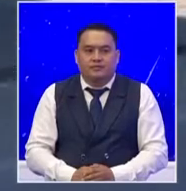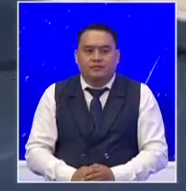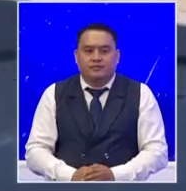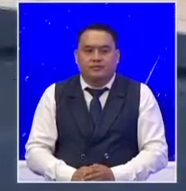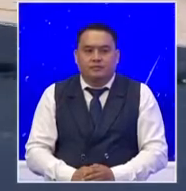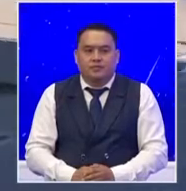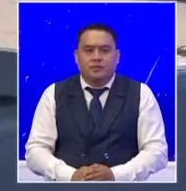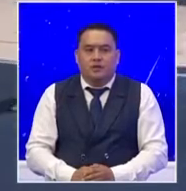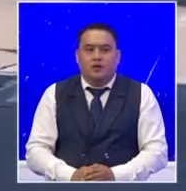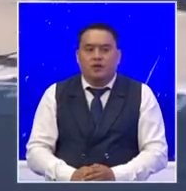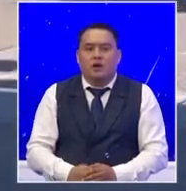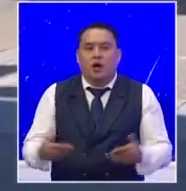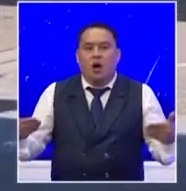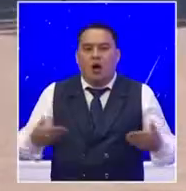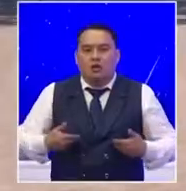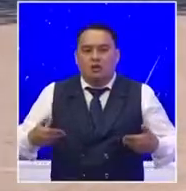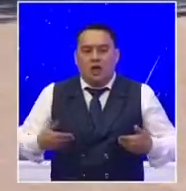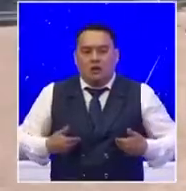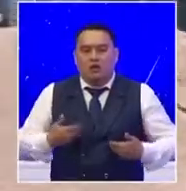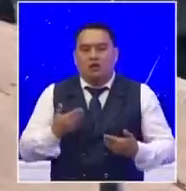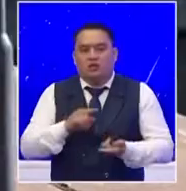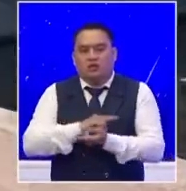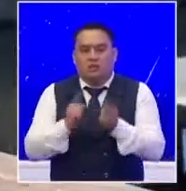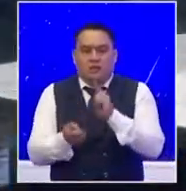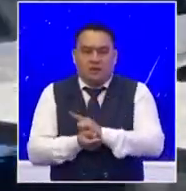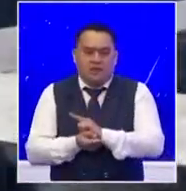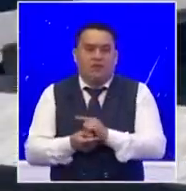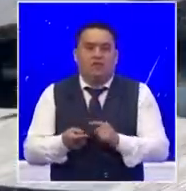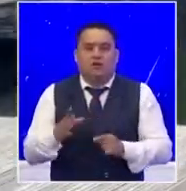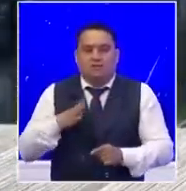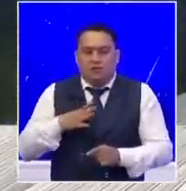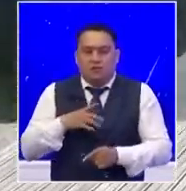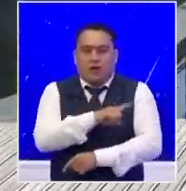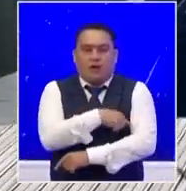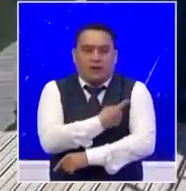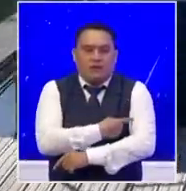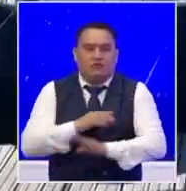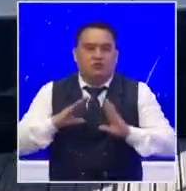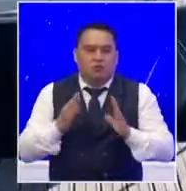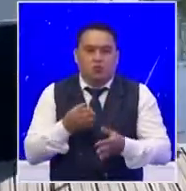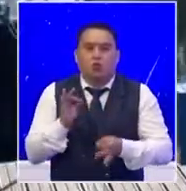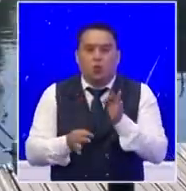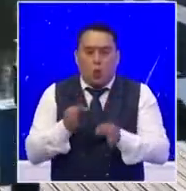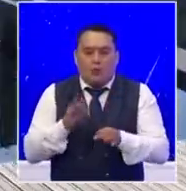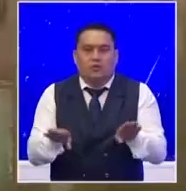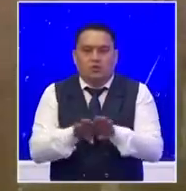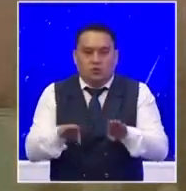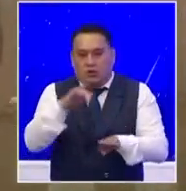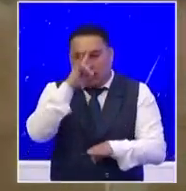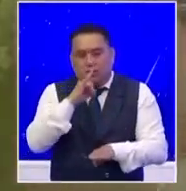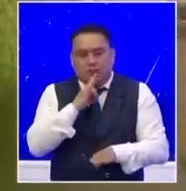Образ жизни в Нидерландах, как и почти во всем мире, кардинально скорректирован. Санитарно-эпидемиологические нормы схожи с